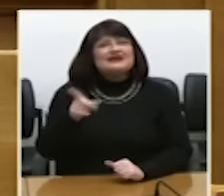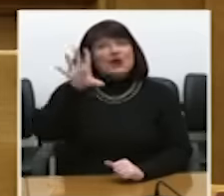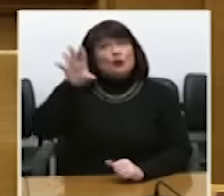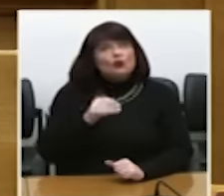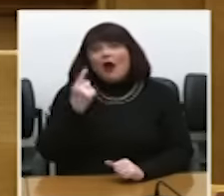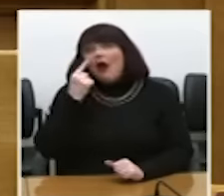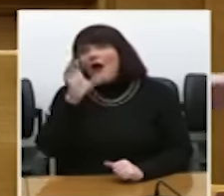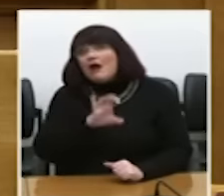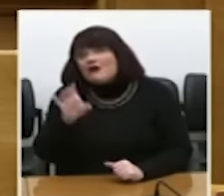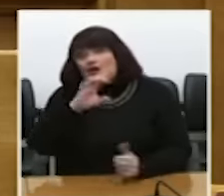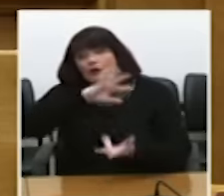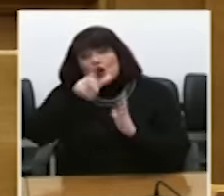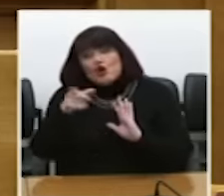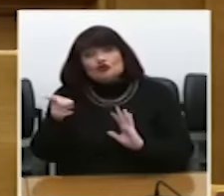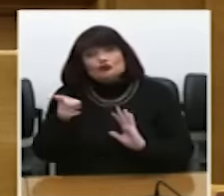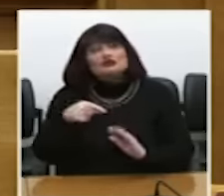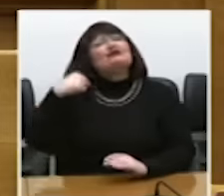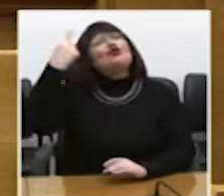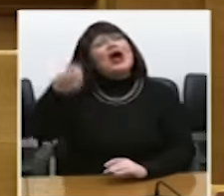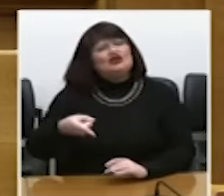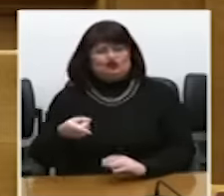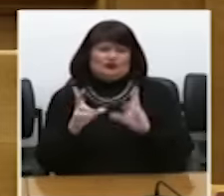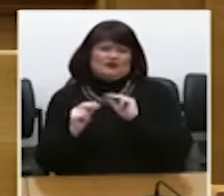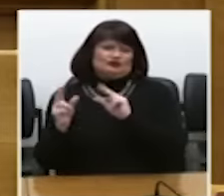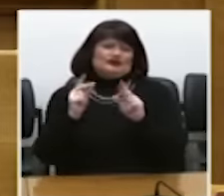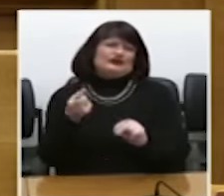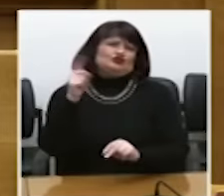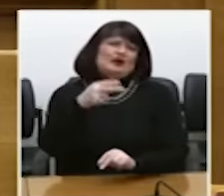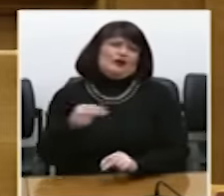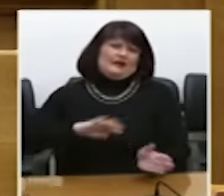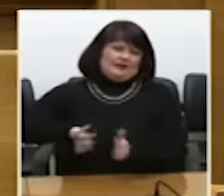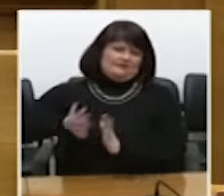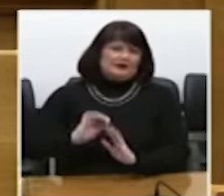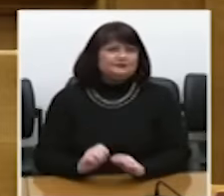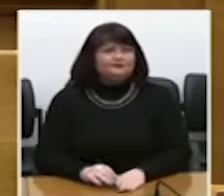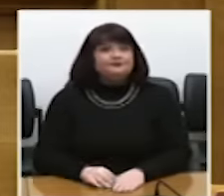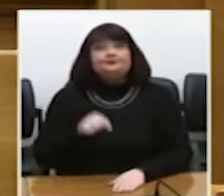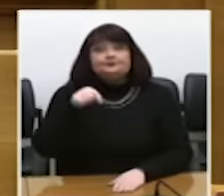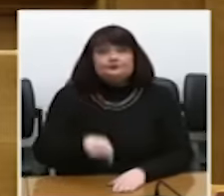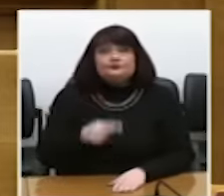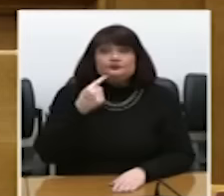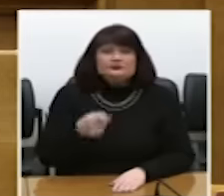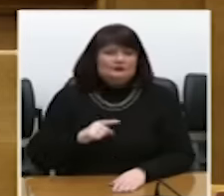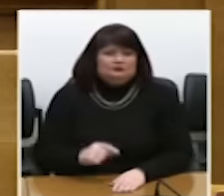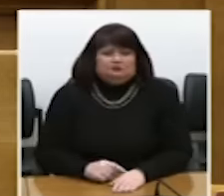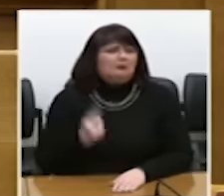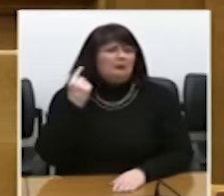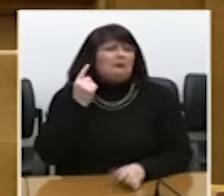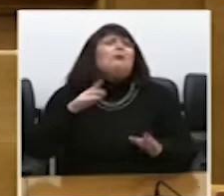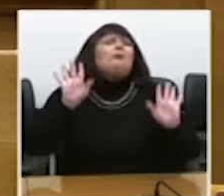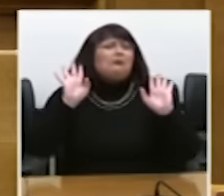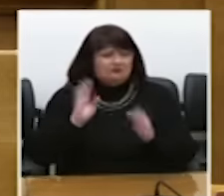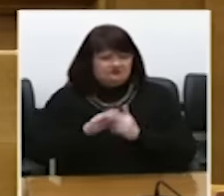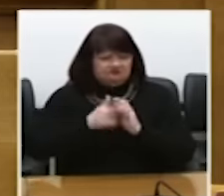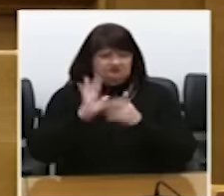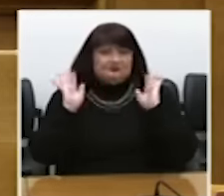αλλά θα το συζητήσουμε στην ώρα του αυτό. Εδώ λοιπόν κάνετε ότι δεν ακούτε. Μάλιστα, τα στοιχεία